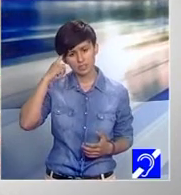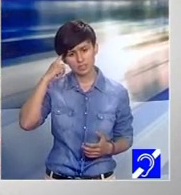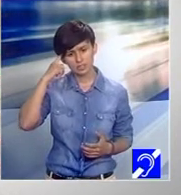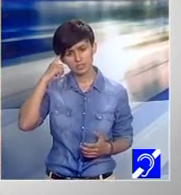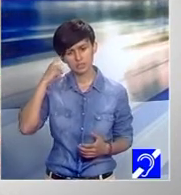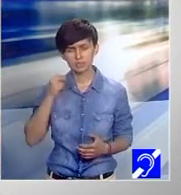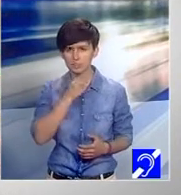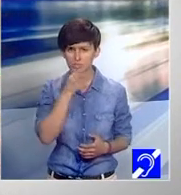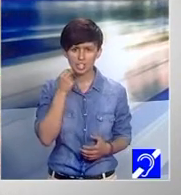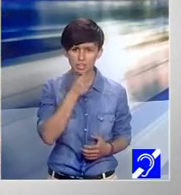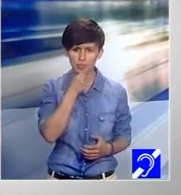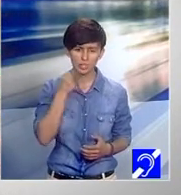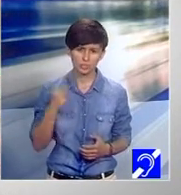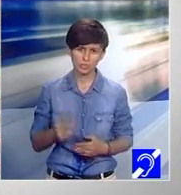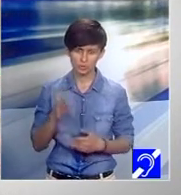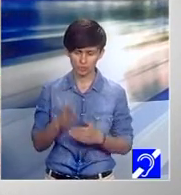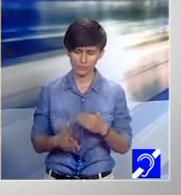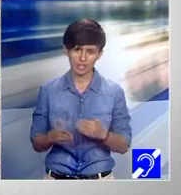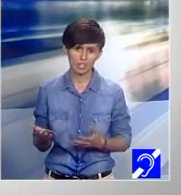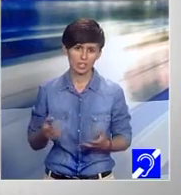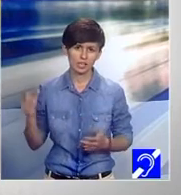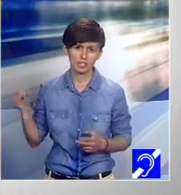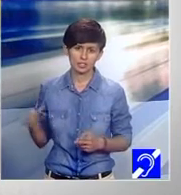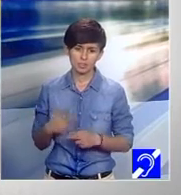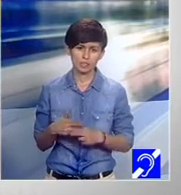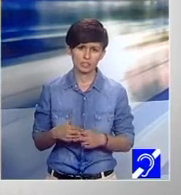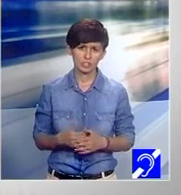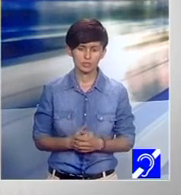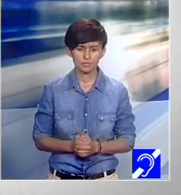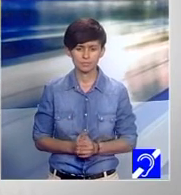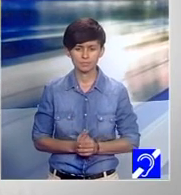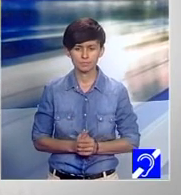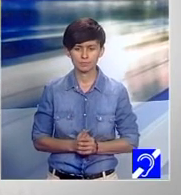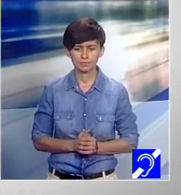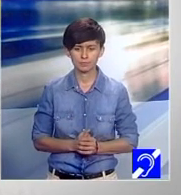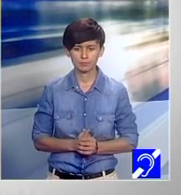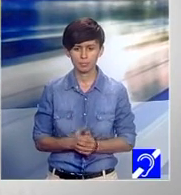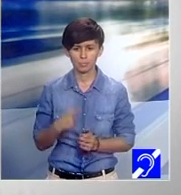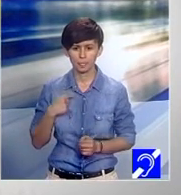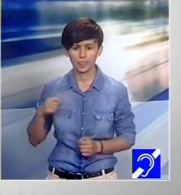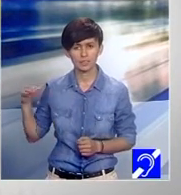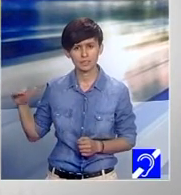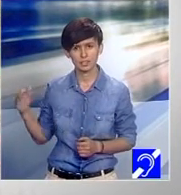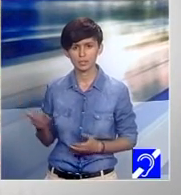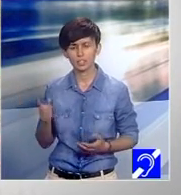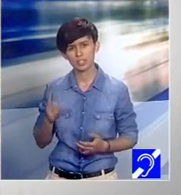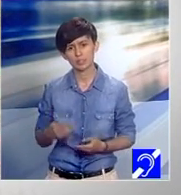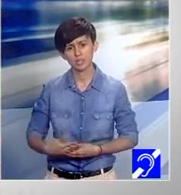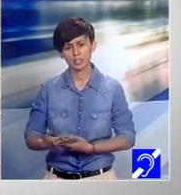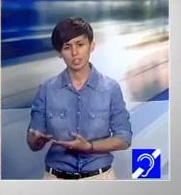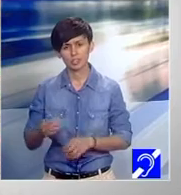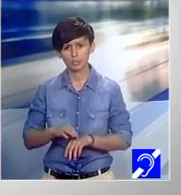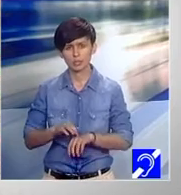urmă la beneficiu final, care este pacientul, este copilul care trebuie să primească cât de repede diagnosticul pentru a intra într-o